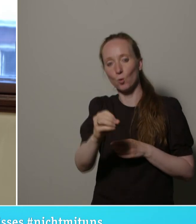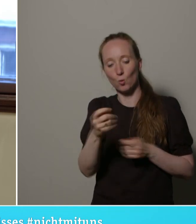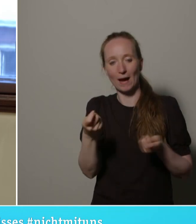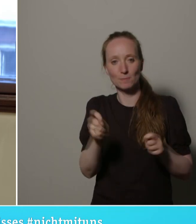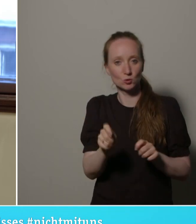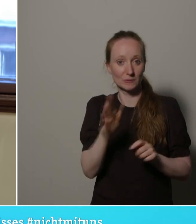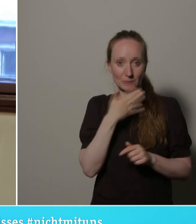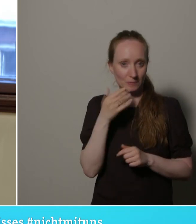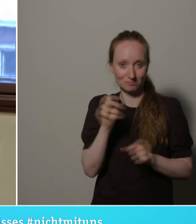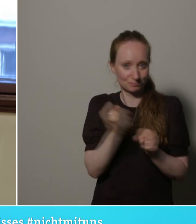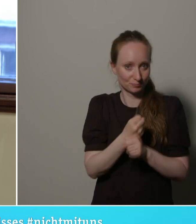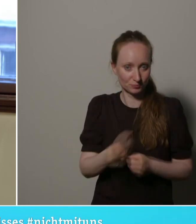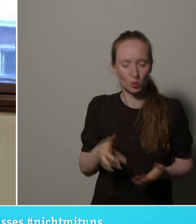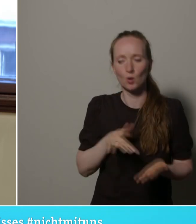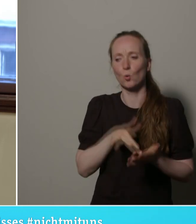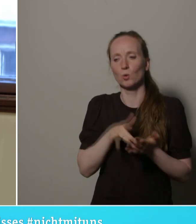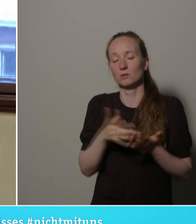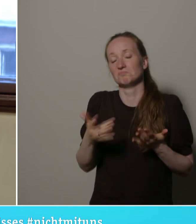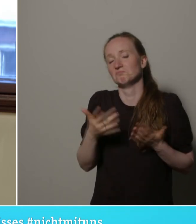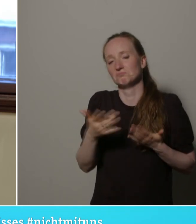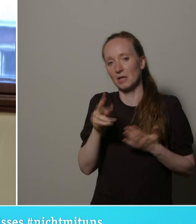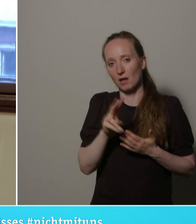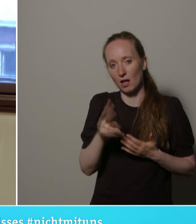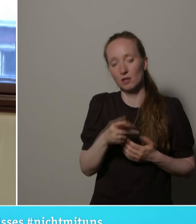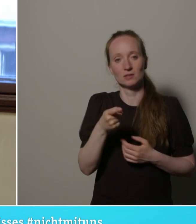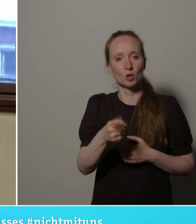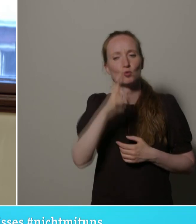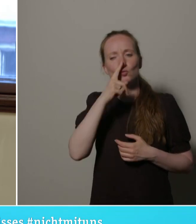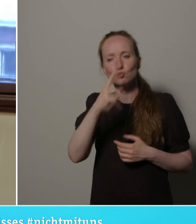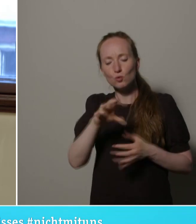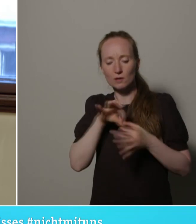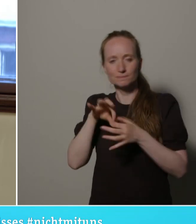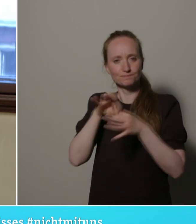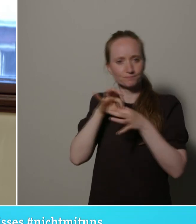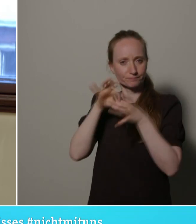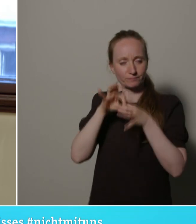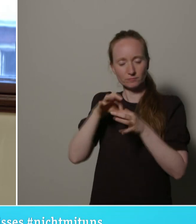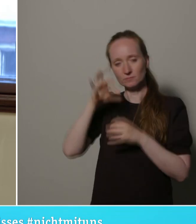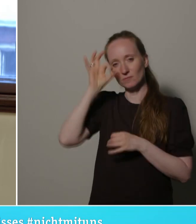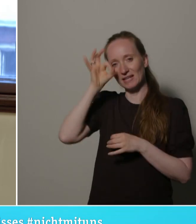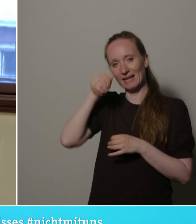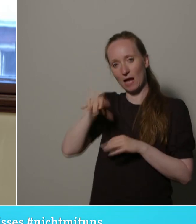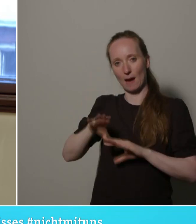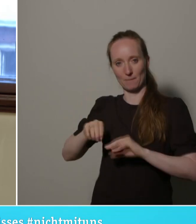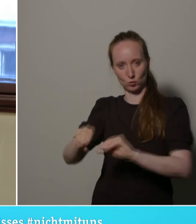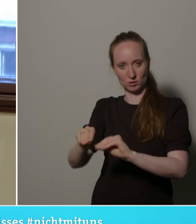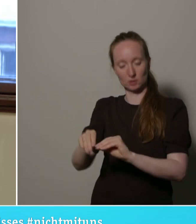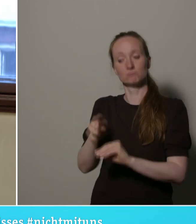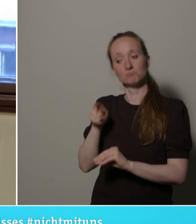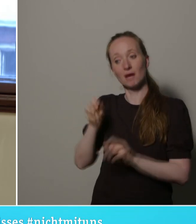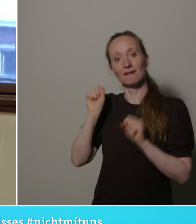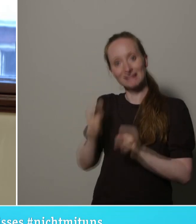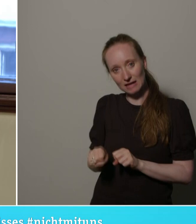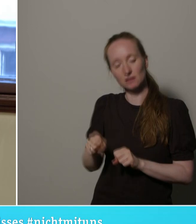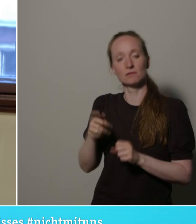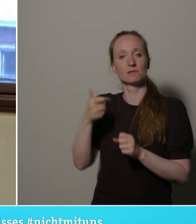immer, andere Probleme haben und das Ticket nur für Jena nutzen wollen, dass die die Möglichkeit haben, zumindest ein Ticket zu